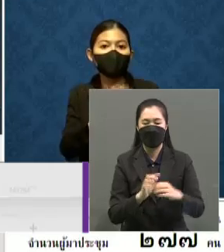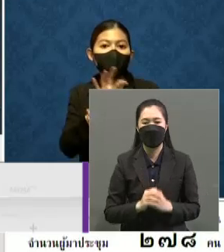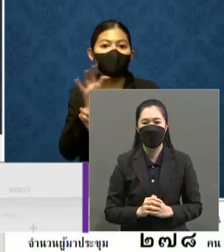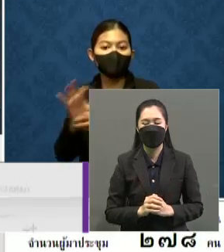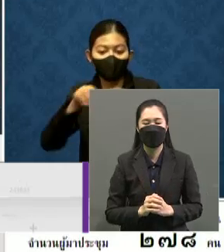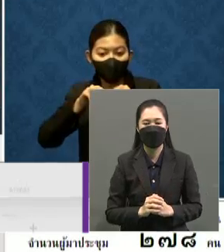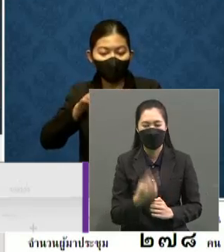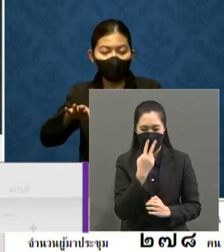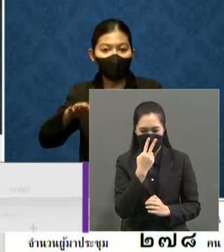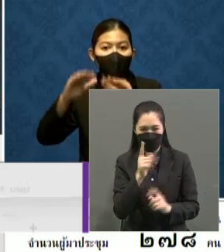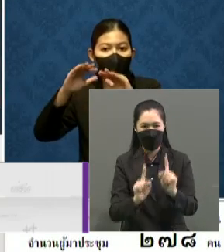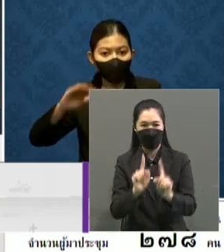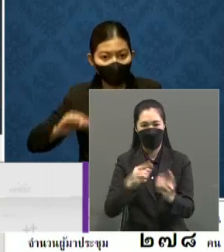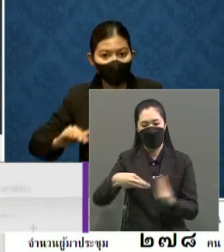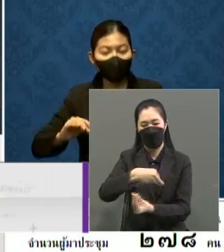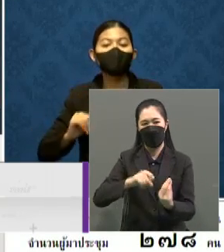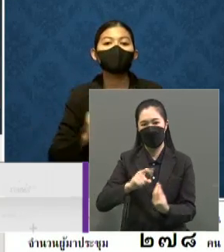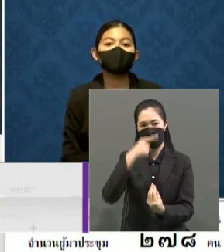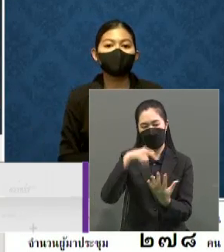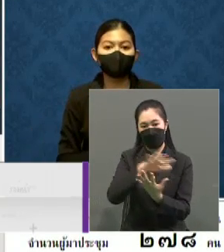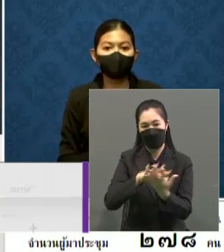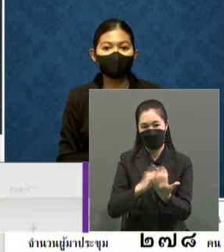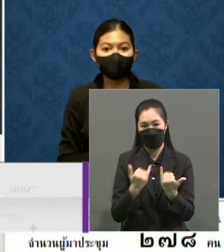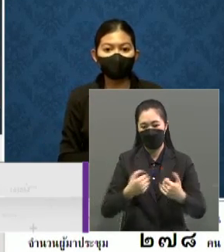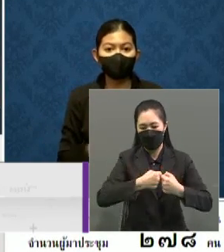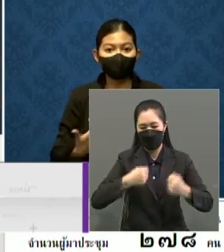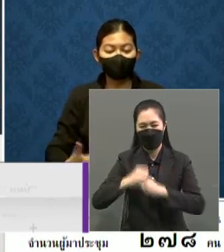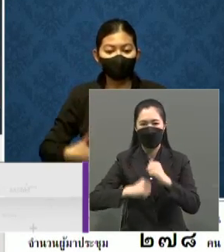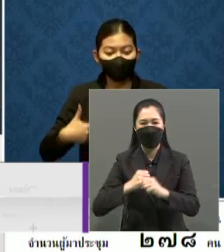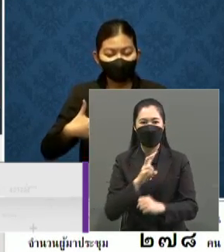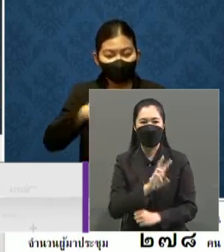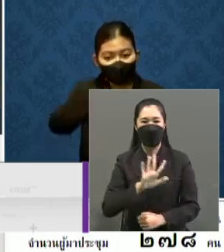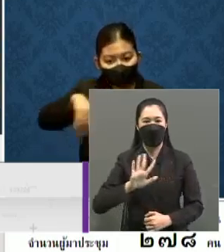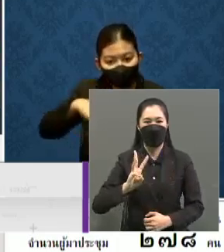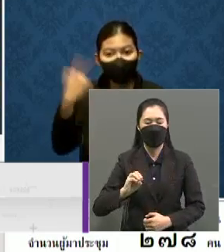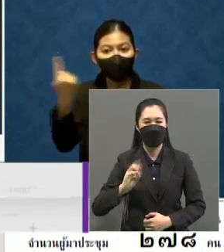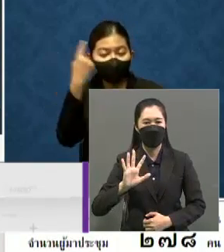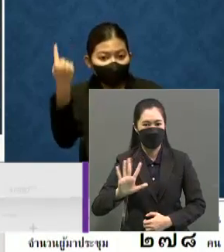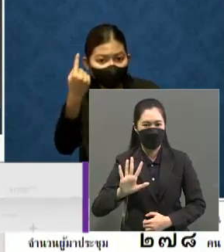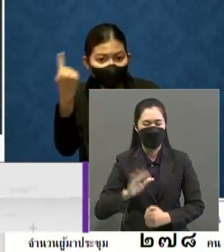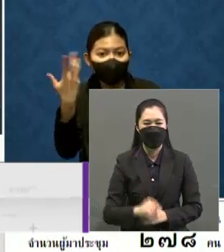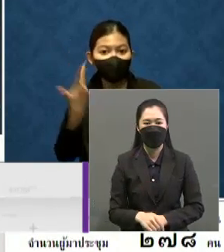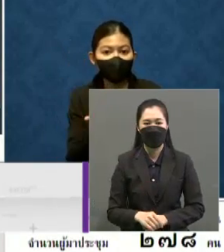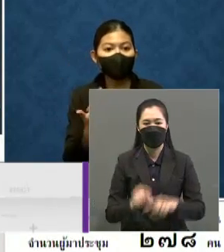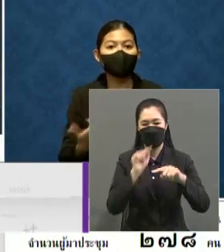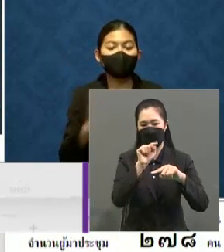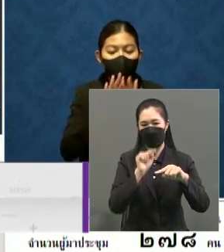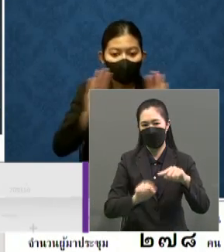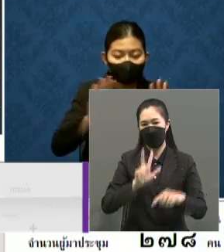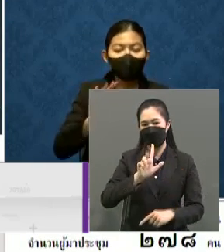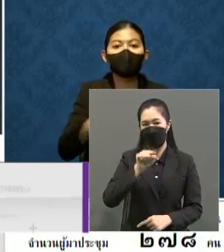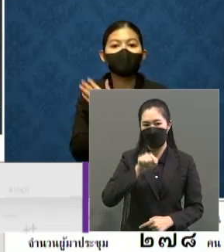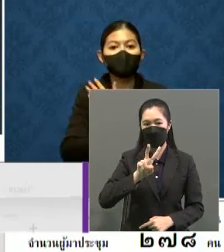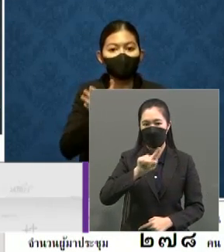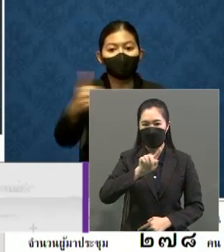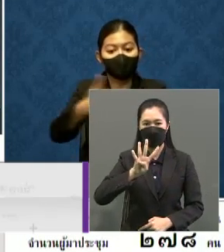ากการคาดการภาวะเศรษฐกิจของประเทศที่จะขยายตัวในปี2565อยู่ที่ร้อยละ 3.2 ถึง